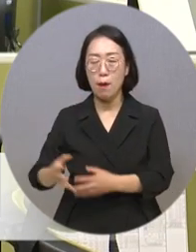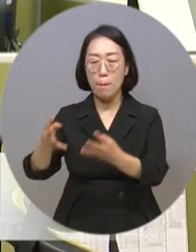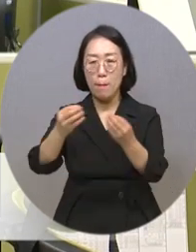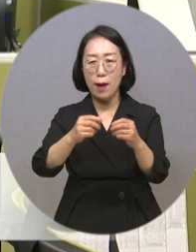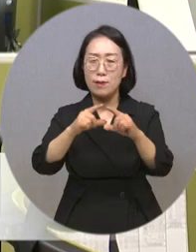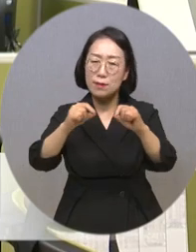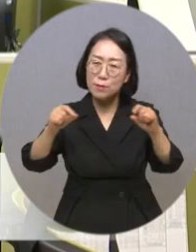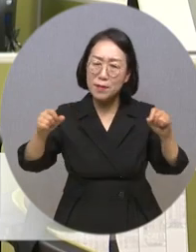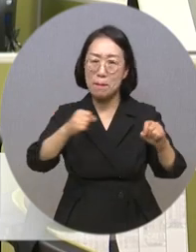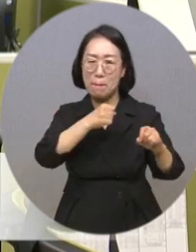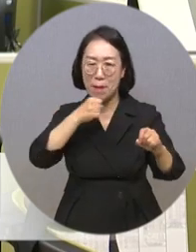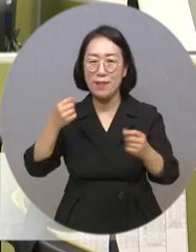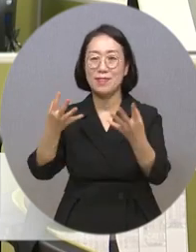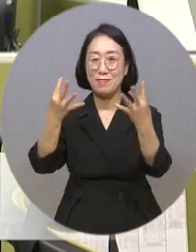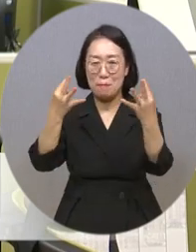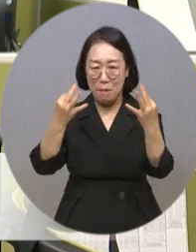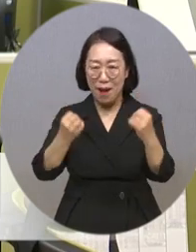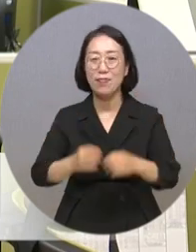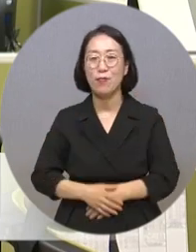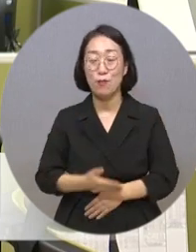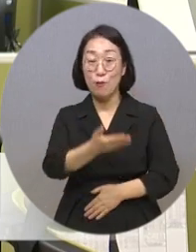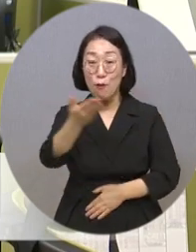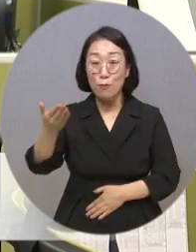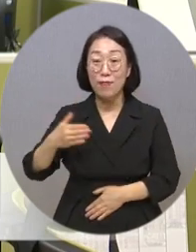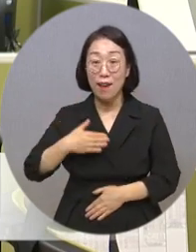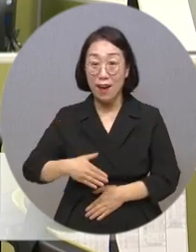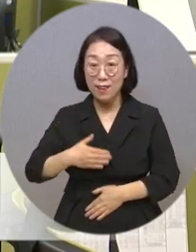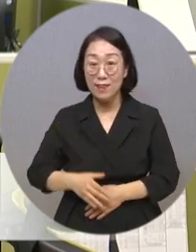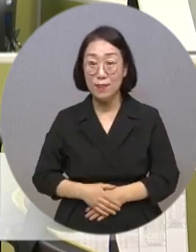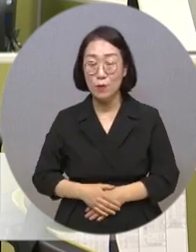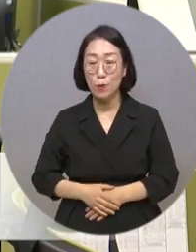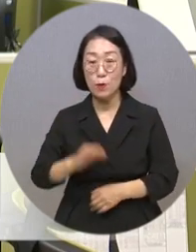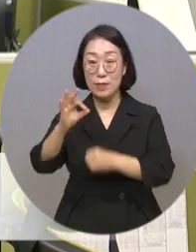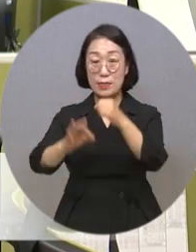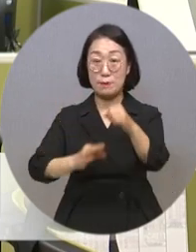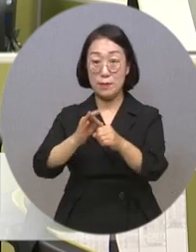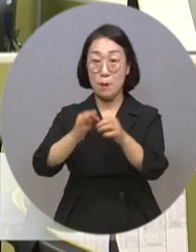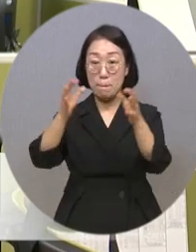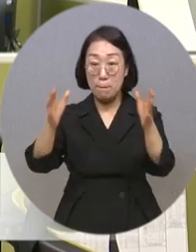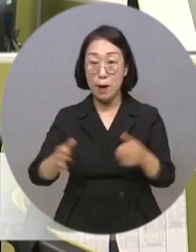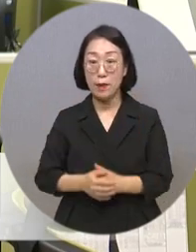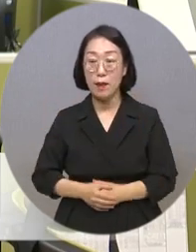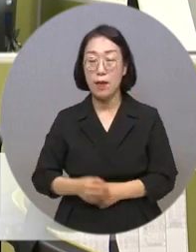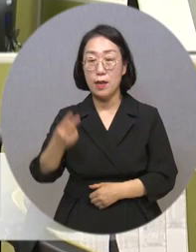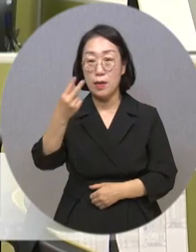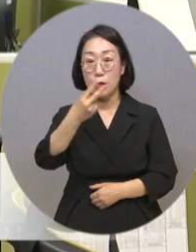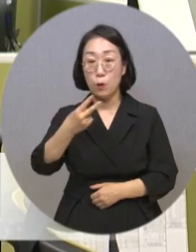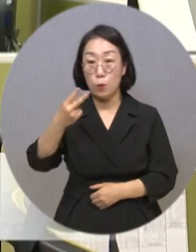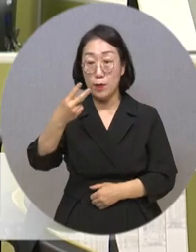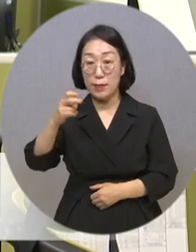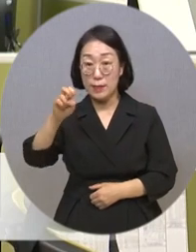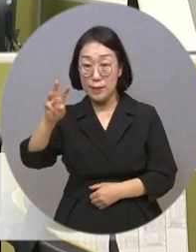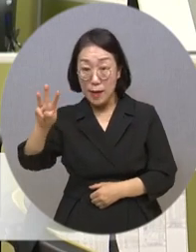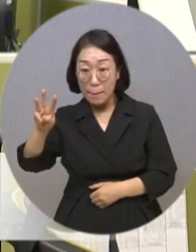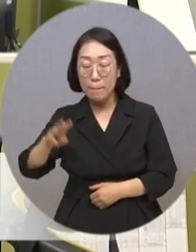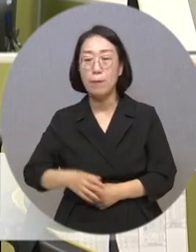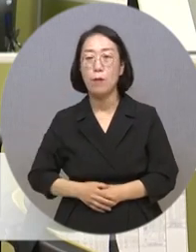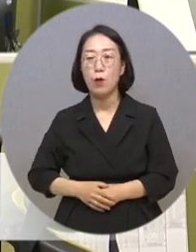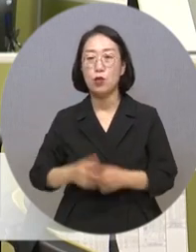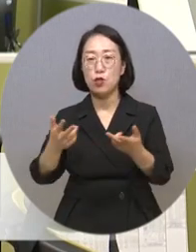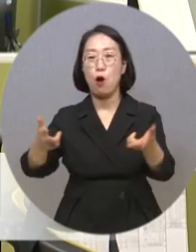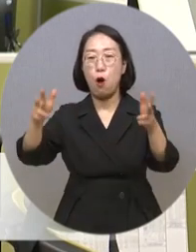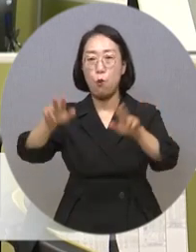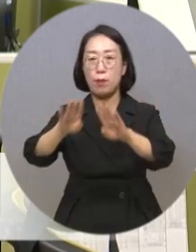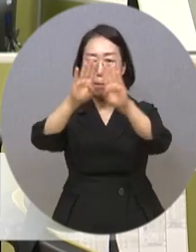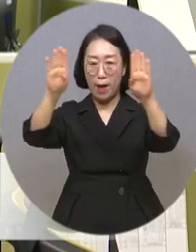음식들이 준비되어 있습니다. 그리고 여러분도 아시겠지만은 10년 만에 다시 2023 정원박람회가 열립니다. 많은